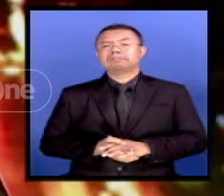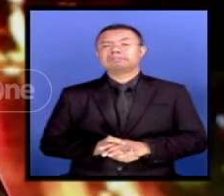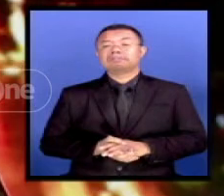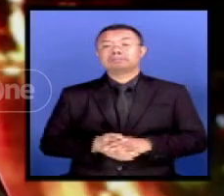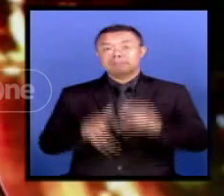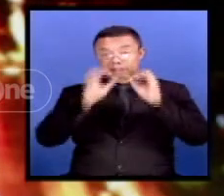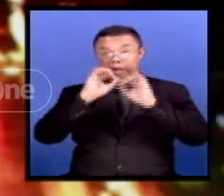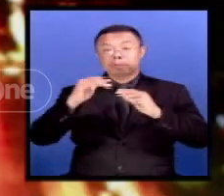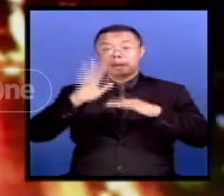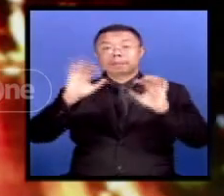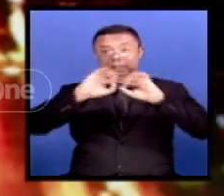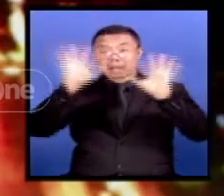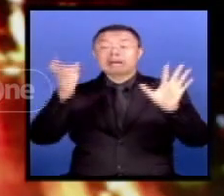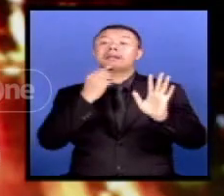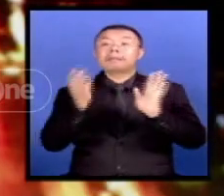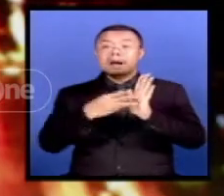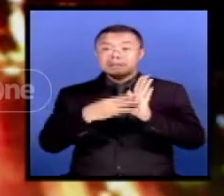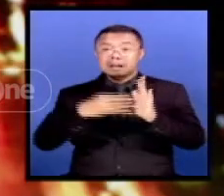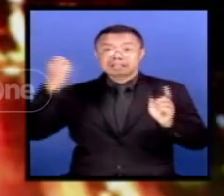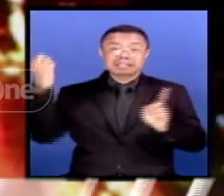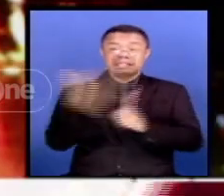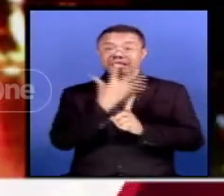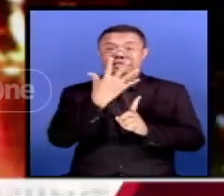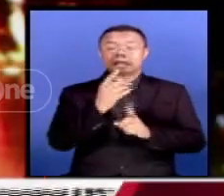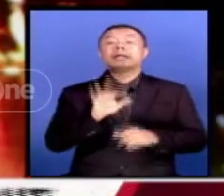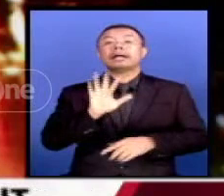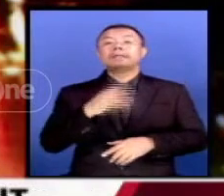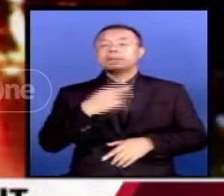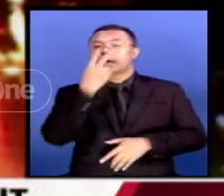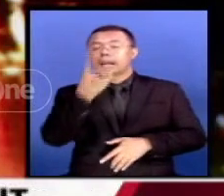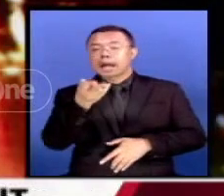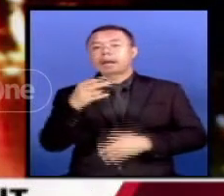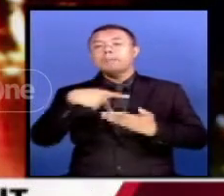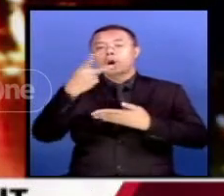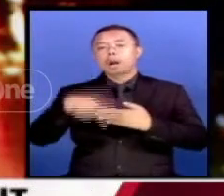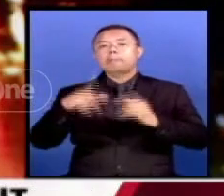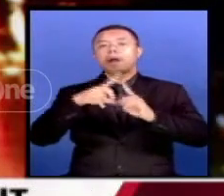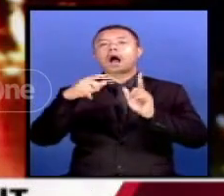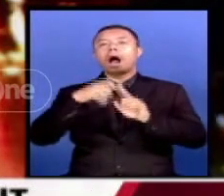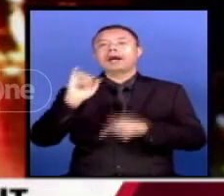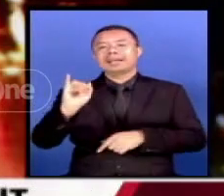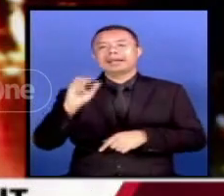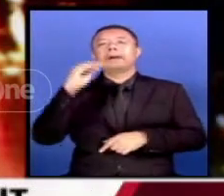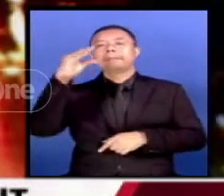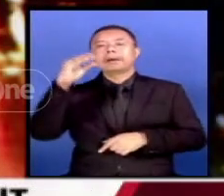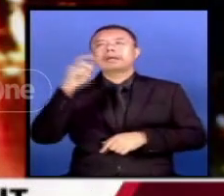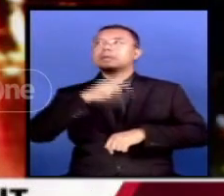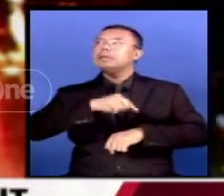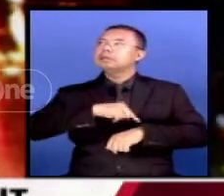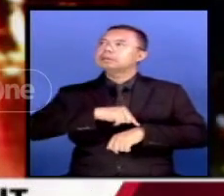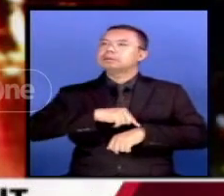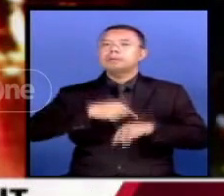Pemirsa, informasi lebih mendalam mengenai kasus tabrak lari di Cakung, Jakarta Timur bisa Anda saksikan di program Apa Kabar Indonesia Pagi pada